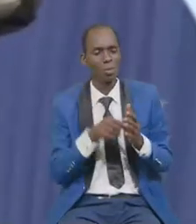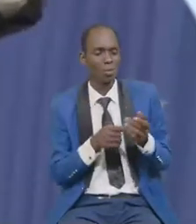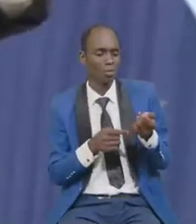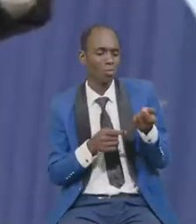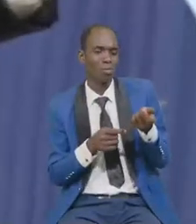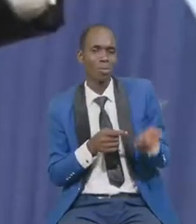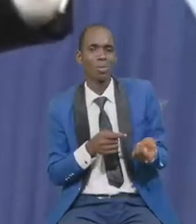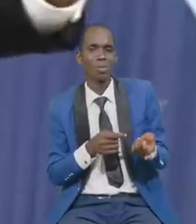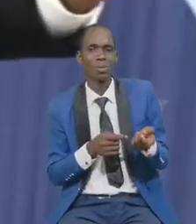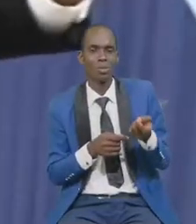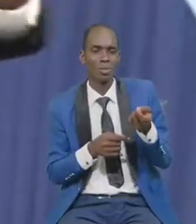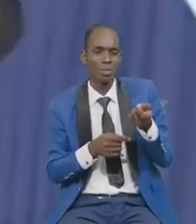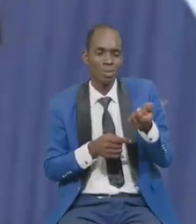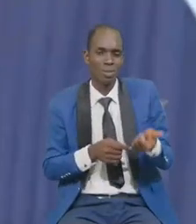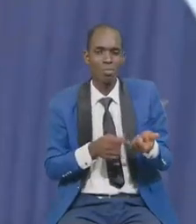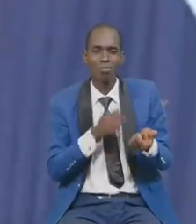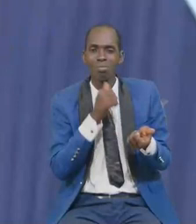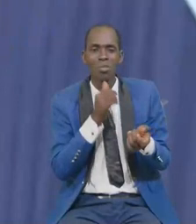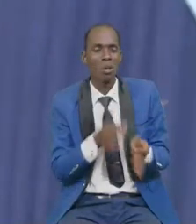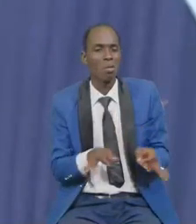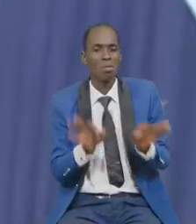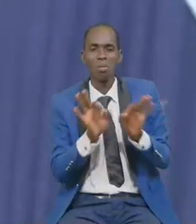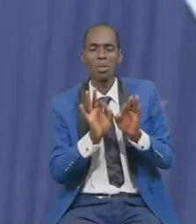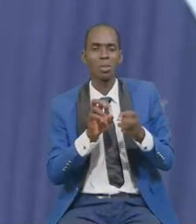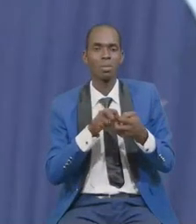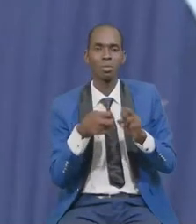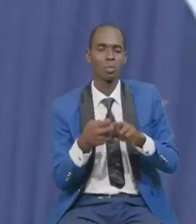de ces petites choses, ces problèmes insignifiants,